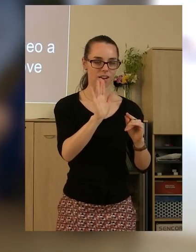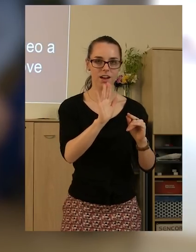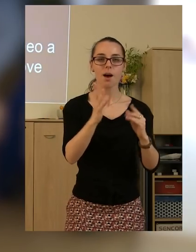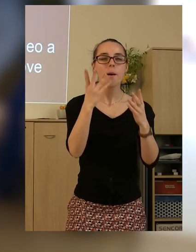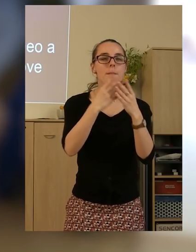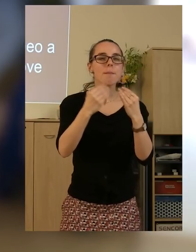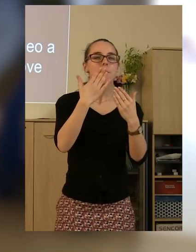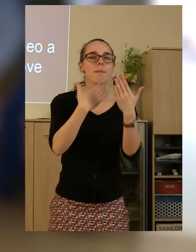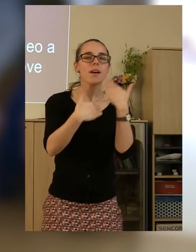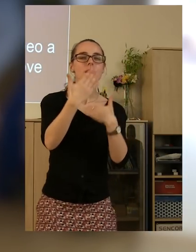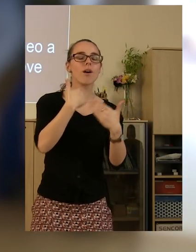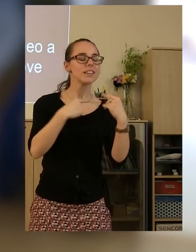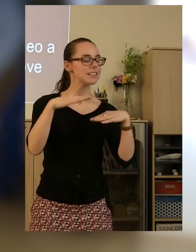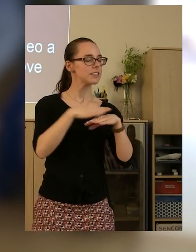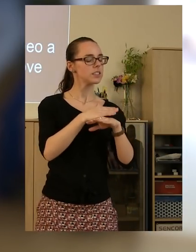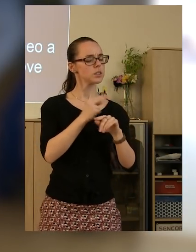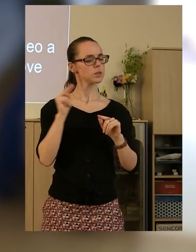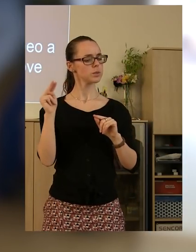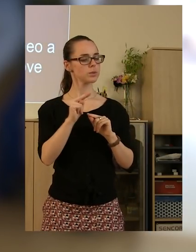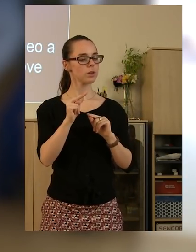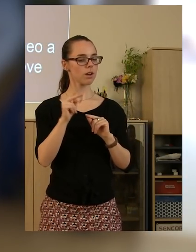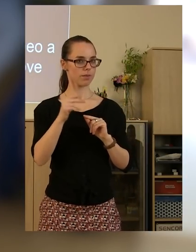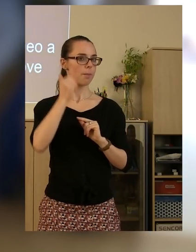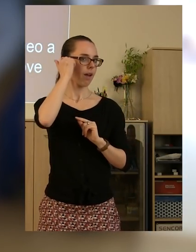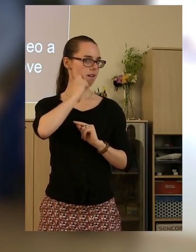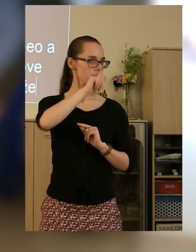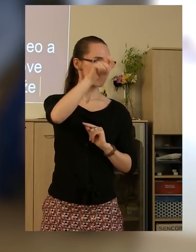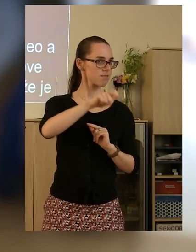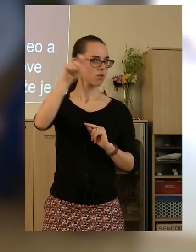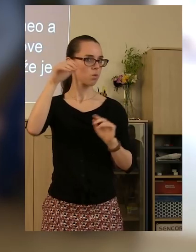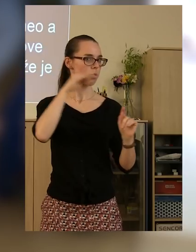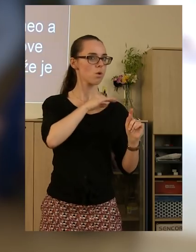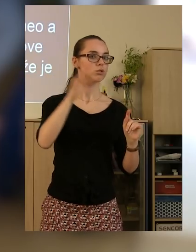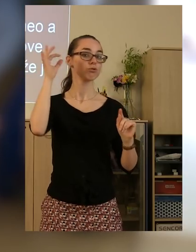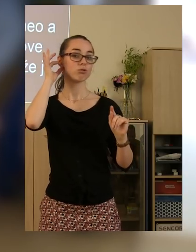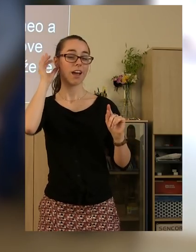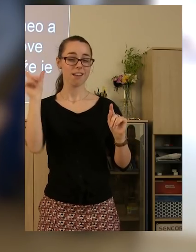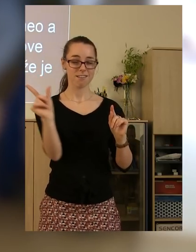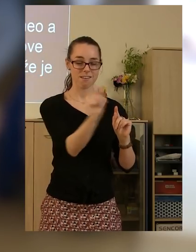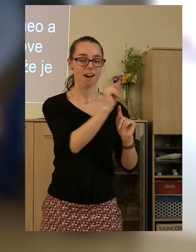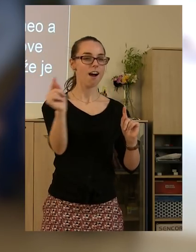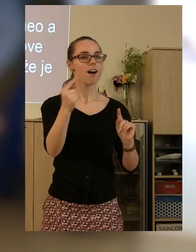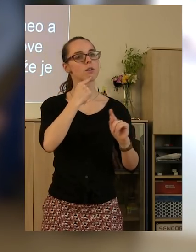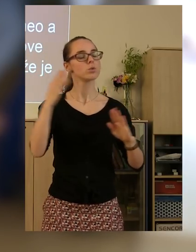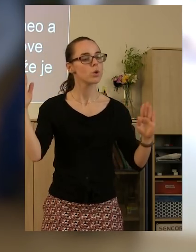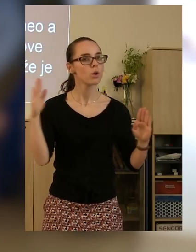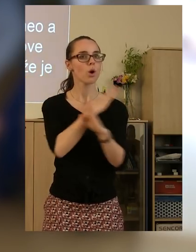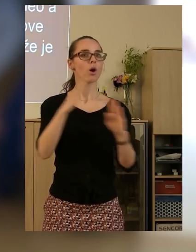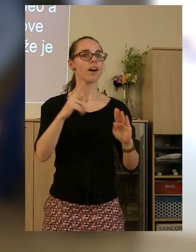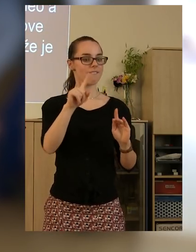o tom, že to je příběh dvou lidí, kteří ze svobodné vůle a zároveň z nějakého instinktu